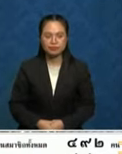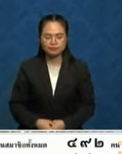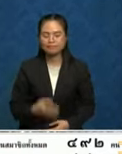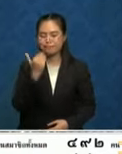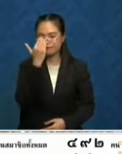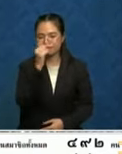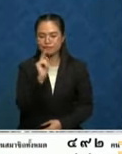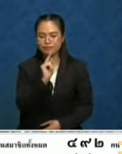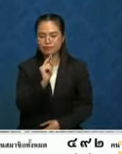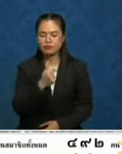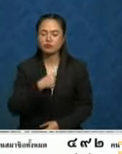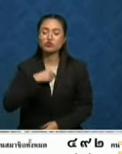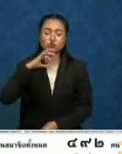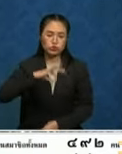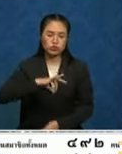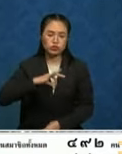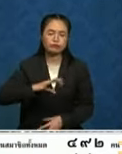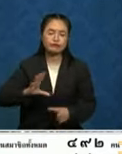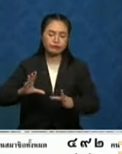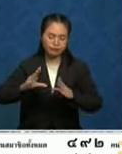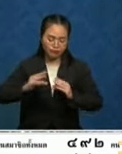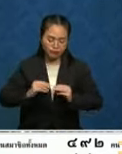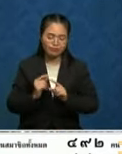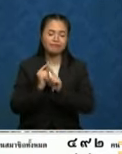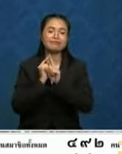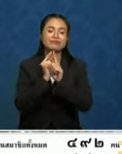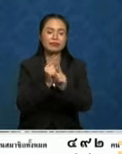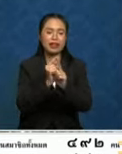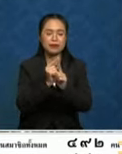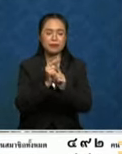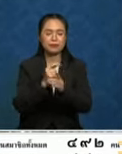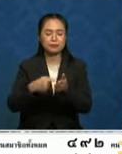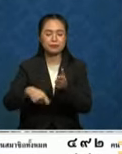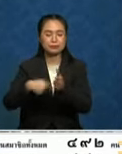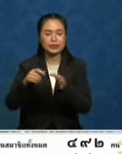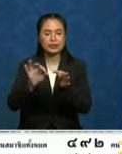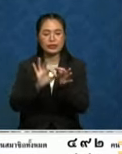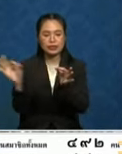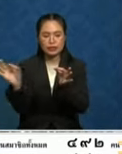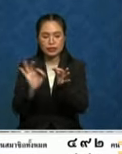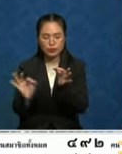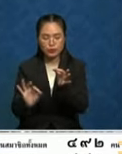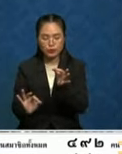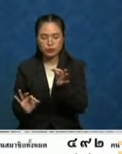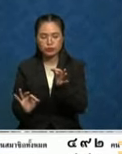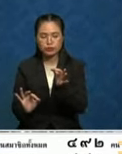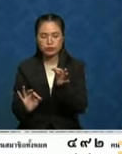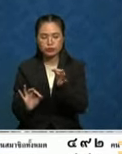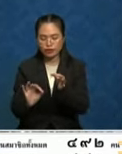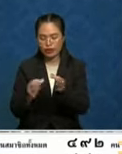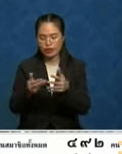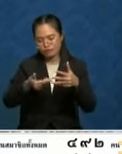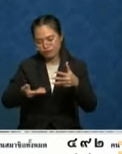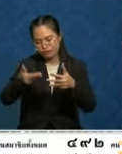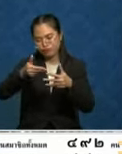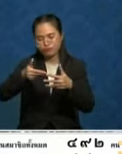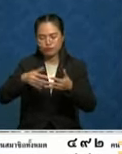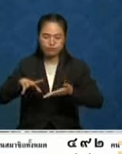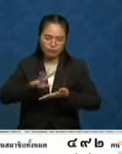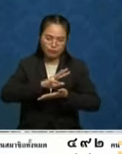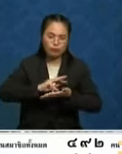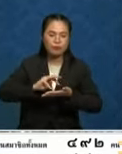จากดิฉันเห็นด้วยกับหลักการและเหตุผลนะคะที่ในกับการยกระดับ